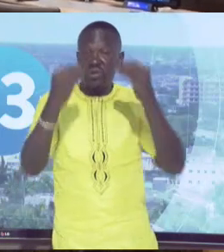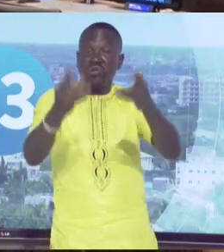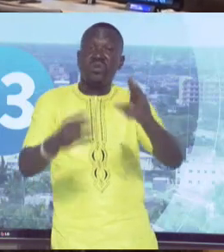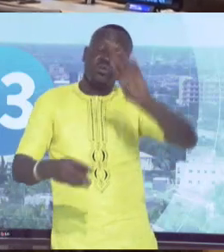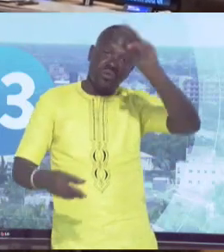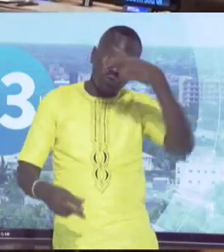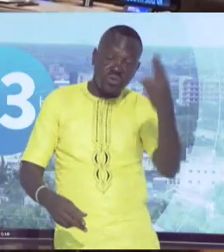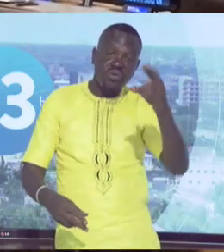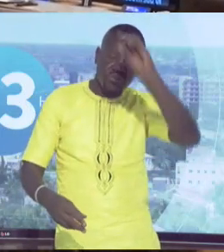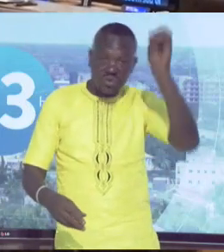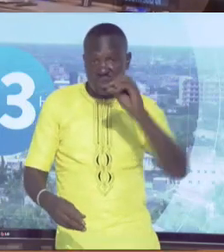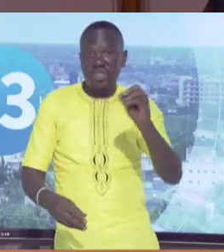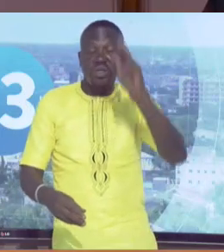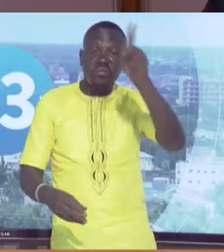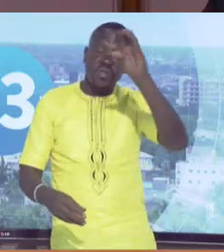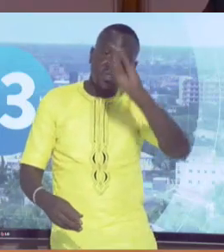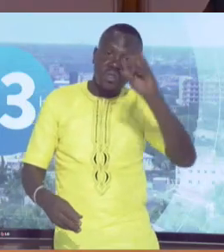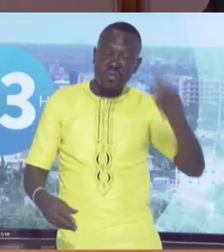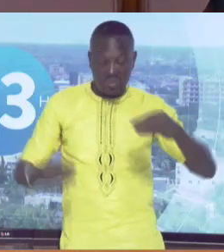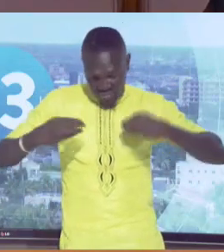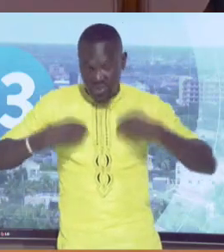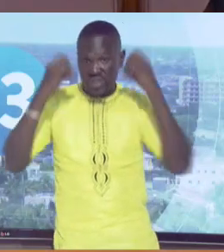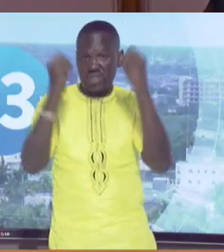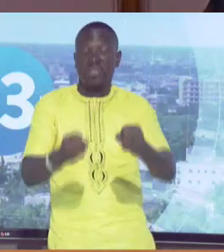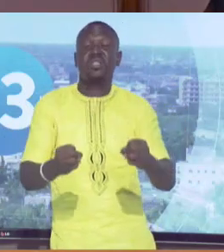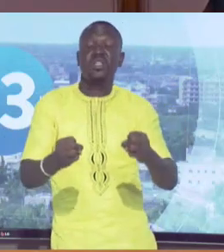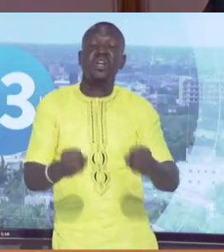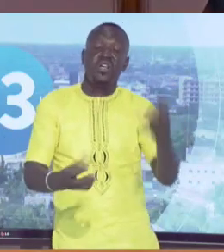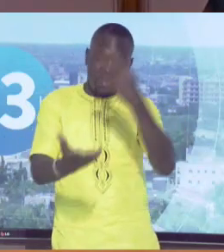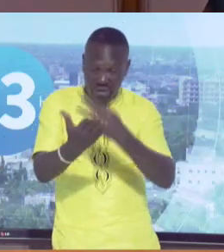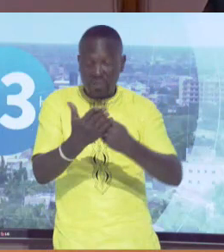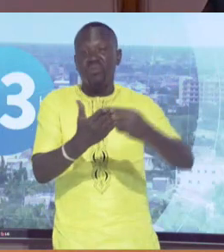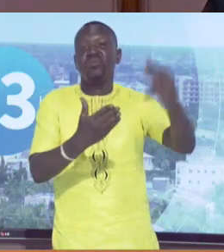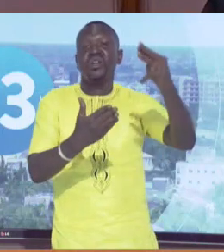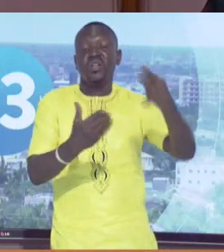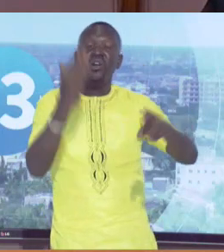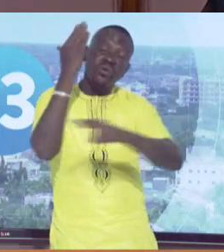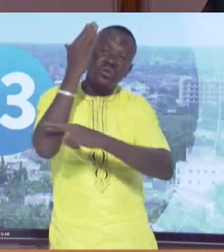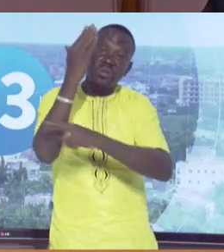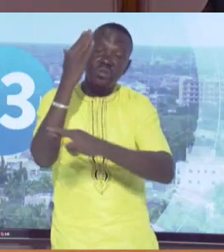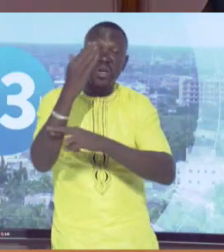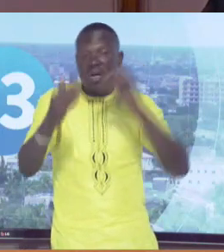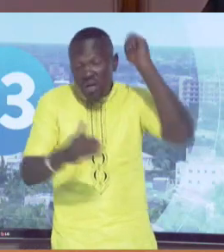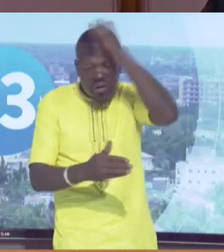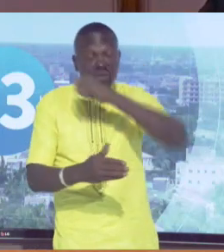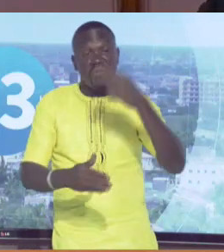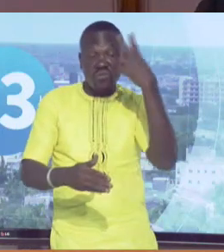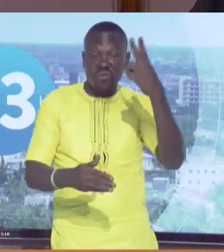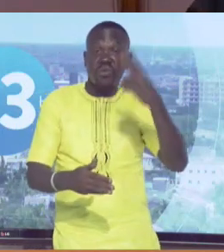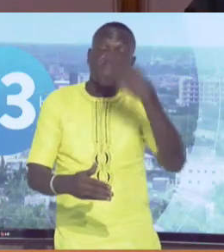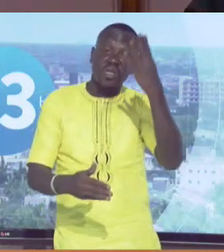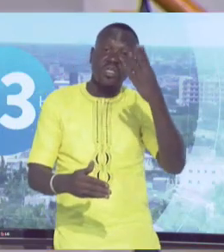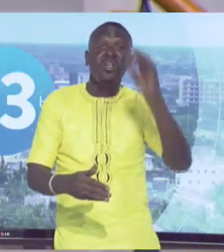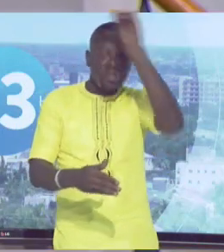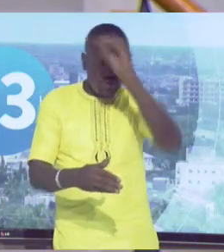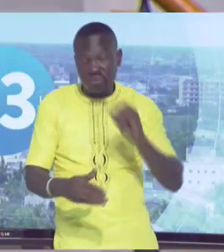4,2% de son PIB à la santé, ce qui est supérieur à la moyenne régionale africaine qui est de 2,4%. Ce n'est